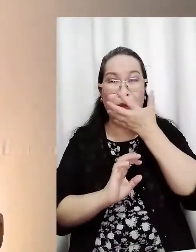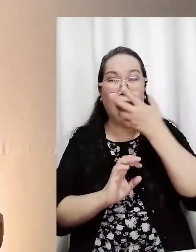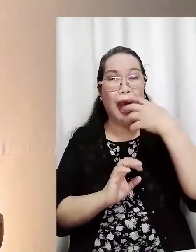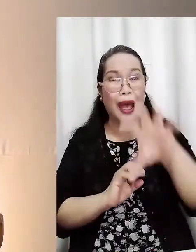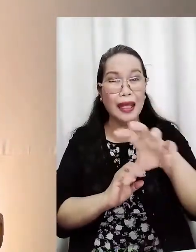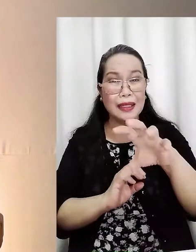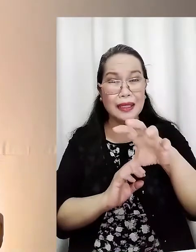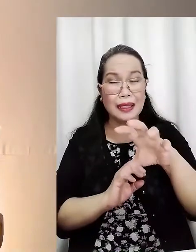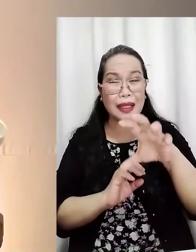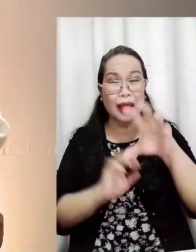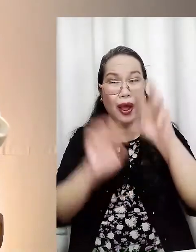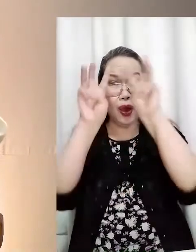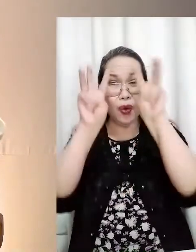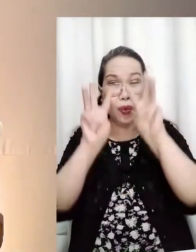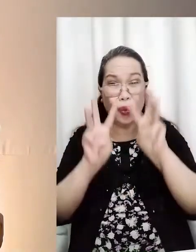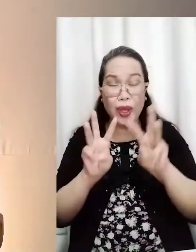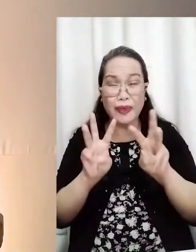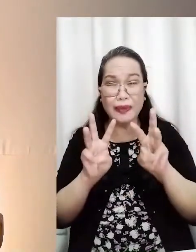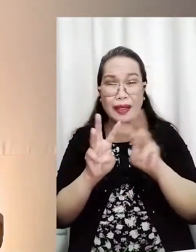mo, Pastor? Yung bang